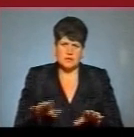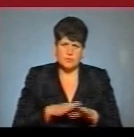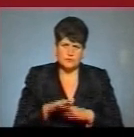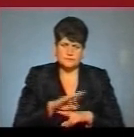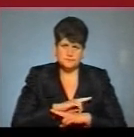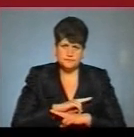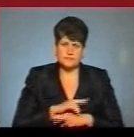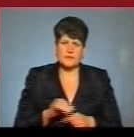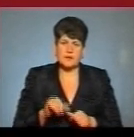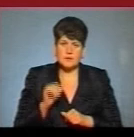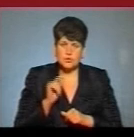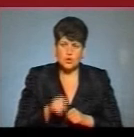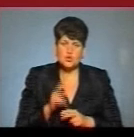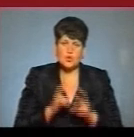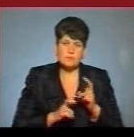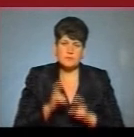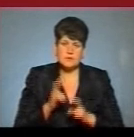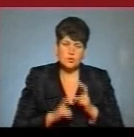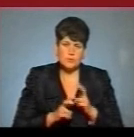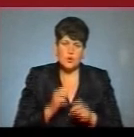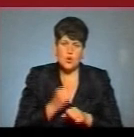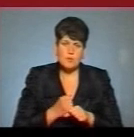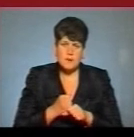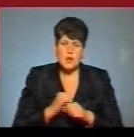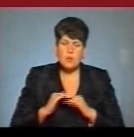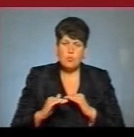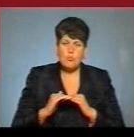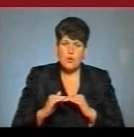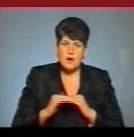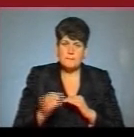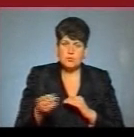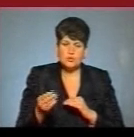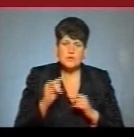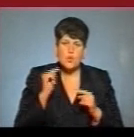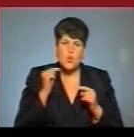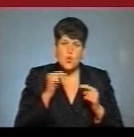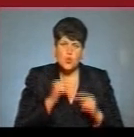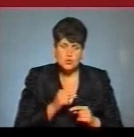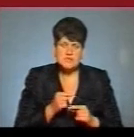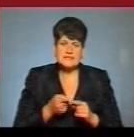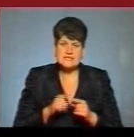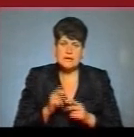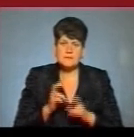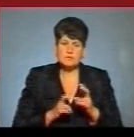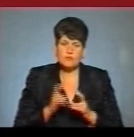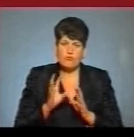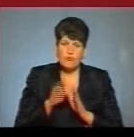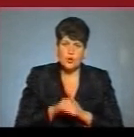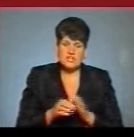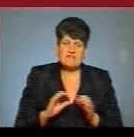що підприємство «Агрополіс» обробляло поля під посів кукурудзи. Це підприємство «Агрополіс» входить в